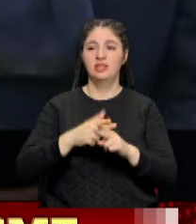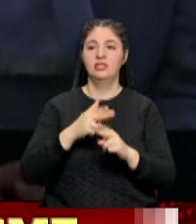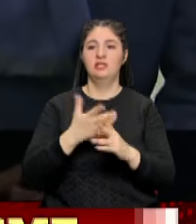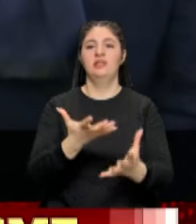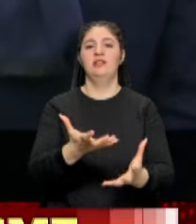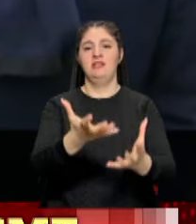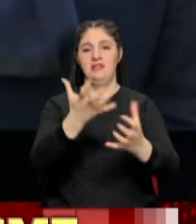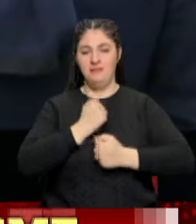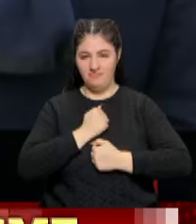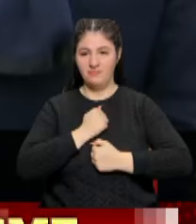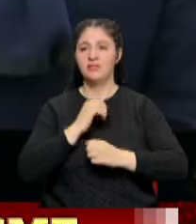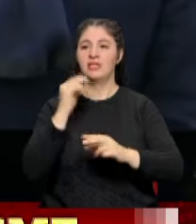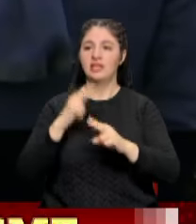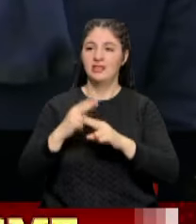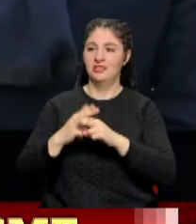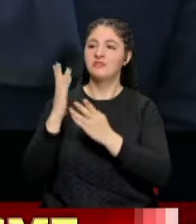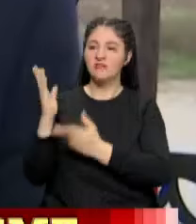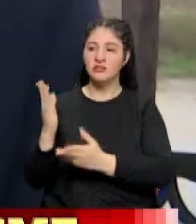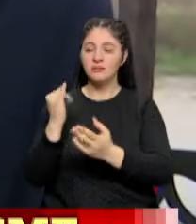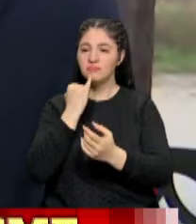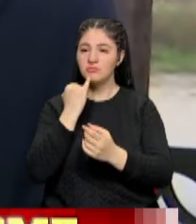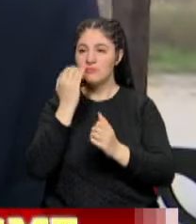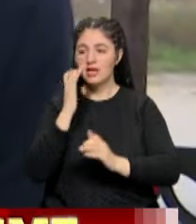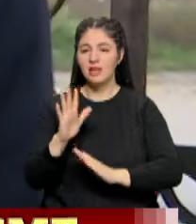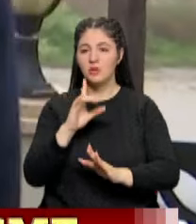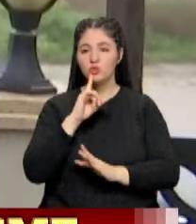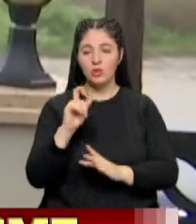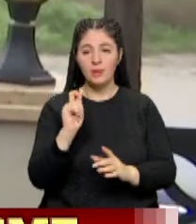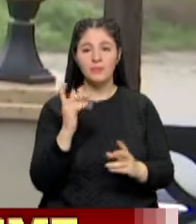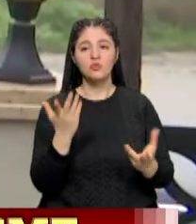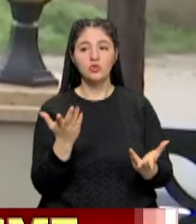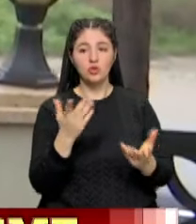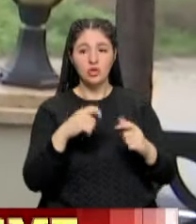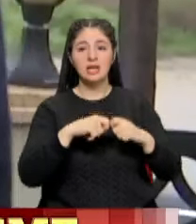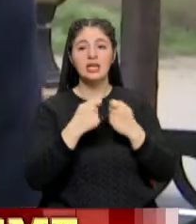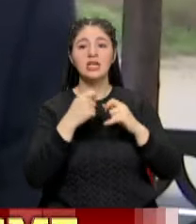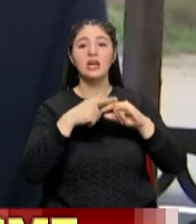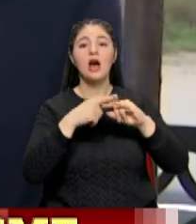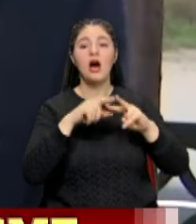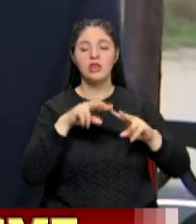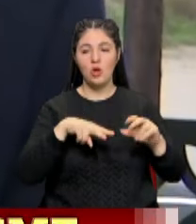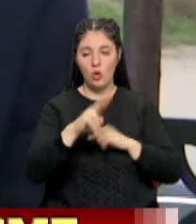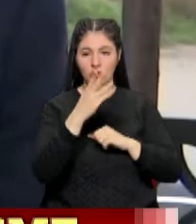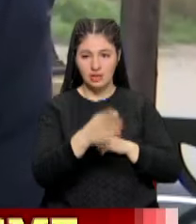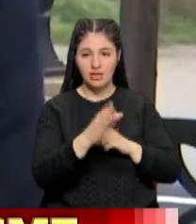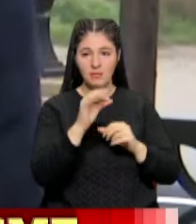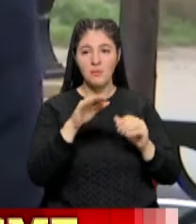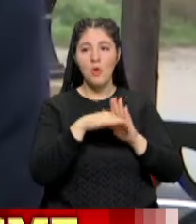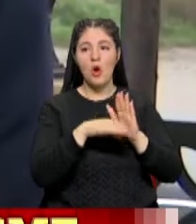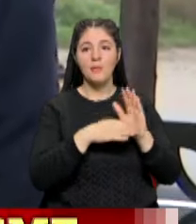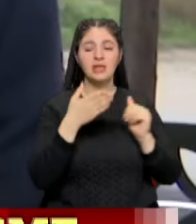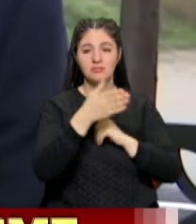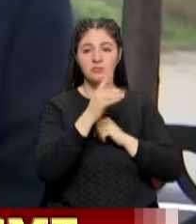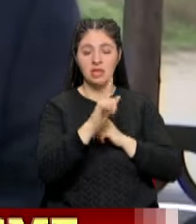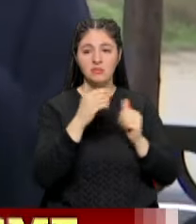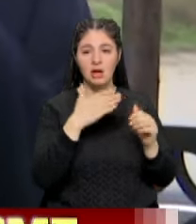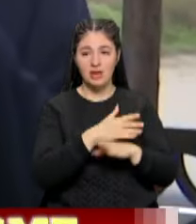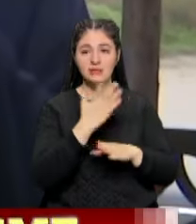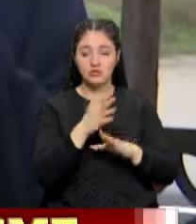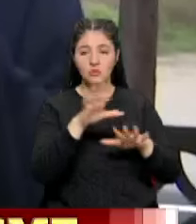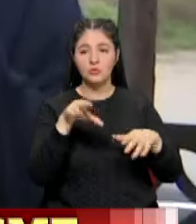pası aldım. Hızlıca da zaten konuğumu bekletmeden sorayım. Çünkü Kırıkan yolundayız ve hemen bir programa yetişmemiz lazım.